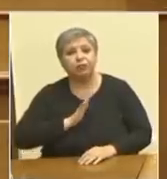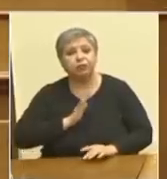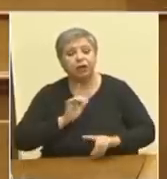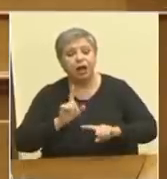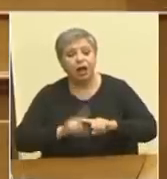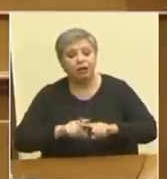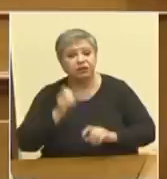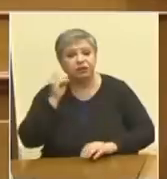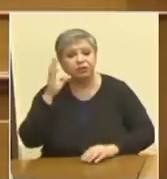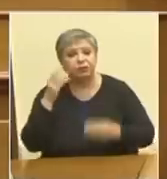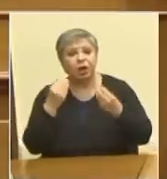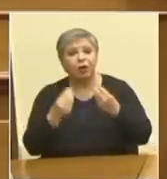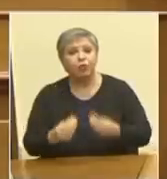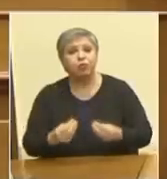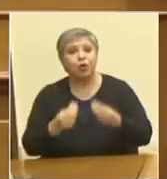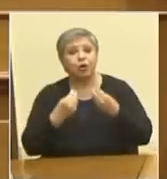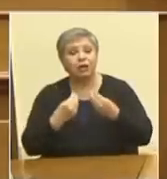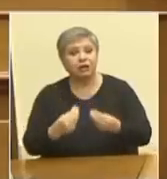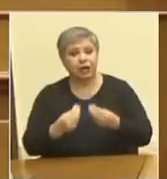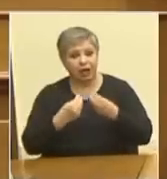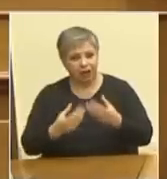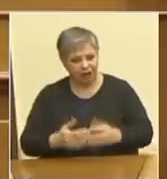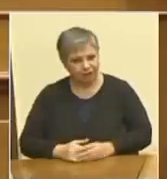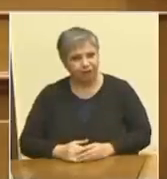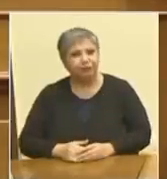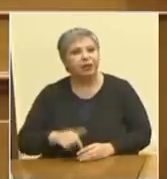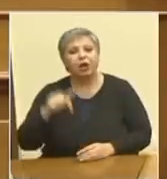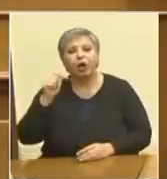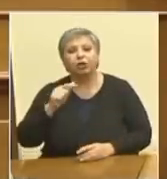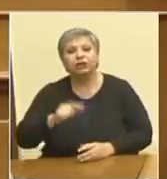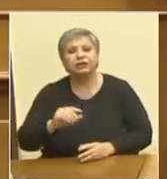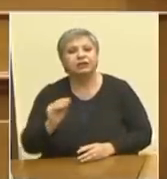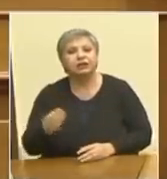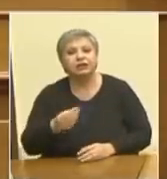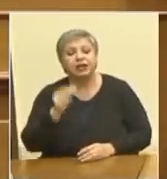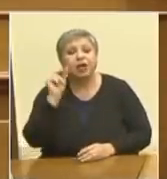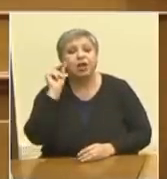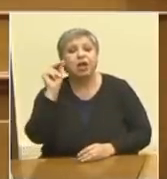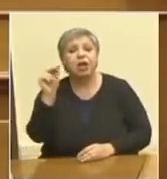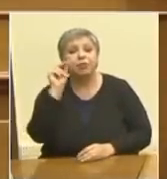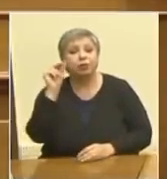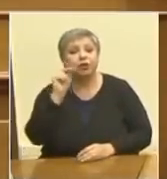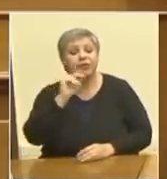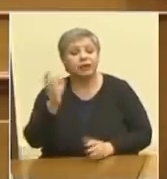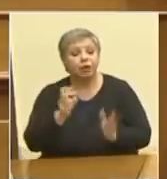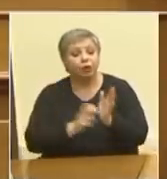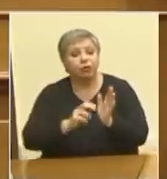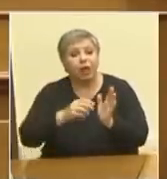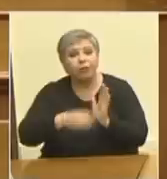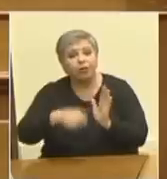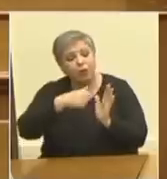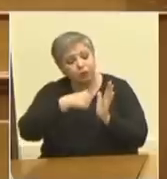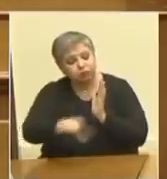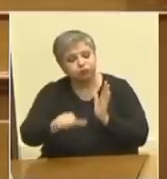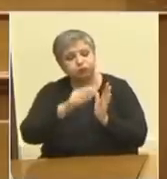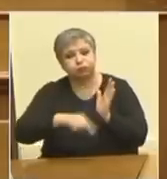καλά πώς εκλεγήκατε, υποσχόμενος ότι θα σκίσετε τα μνημόνια με έναν νόμο και με έναν άρθρο. Σας